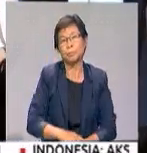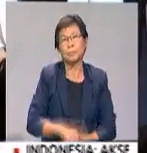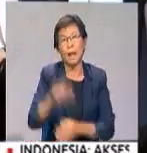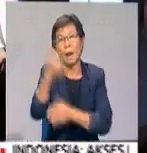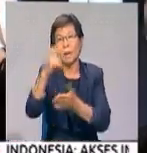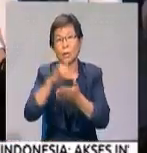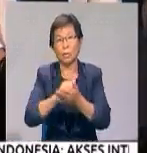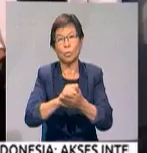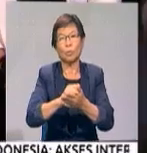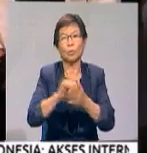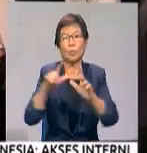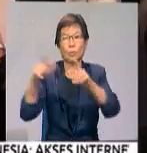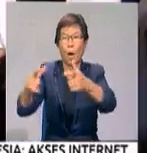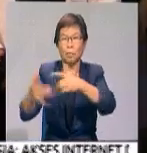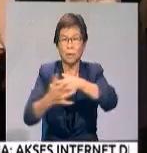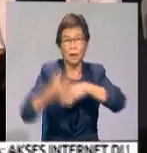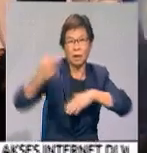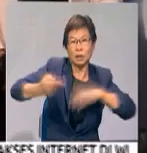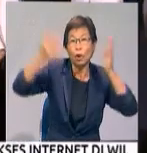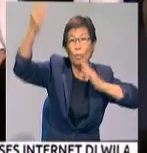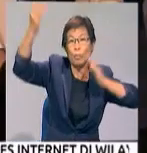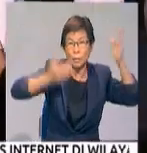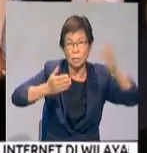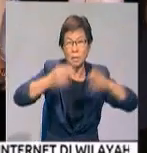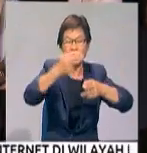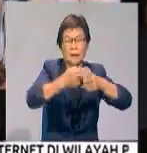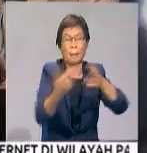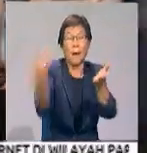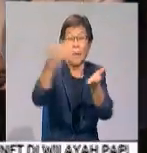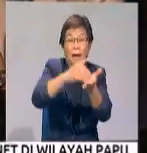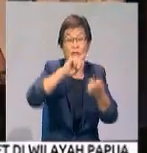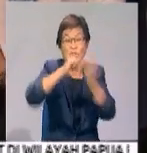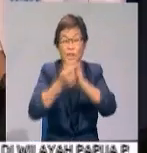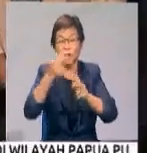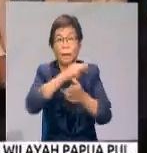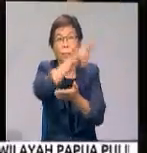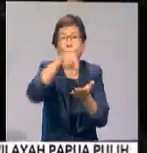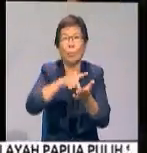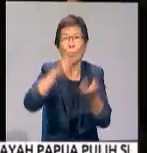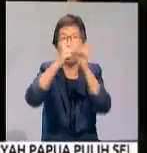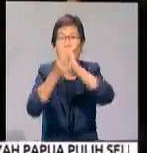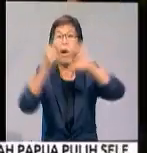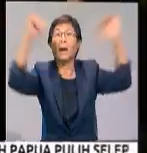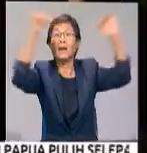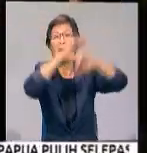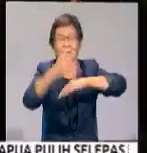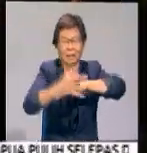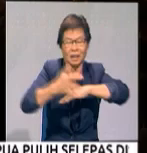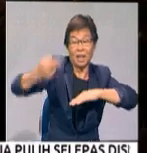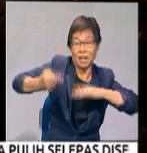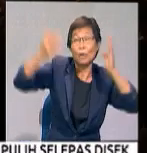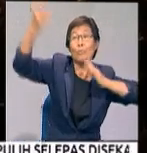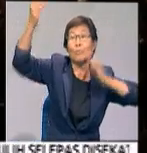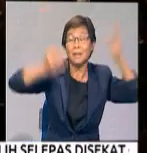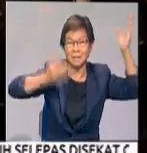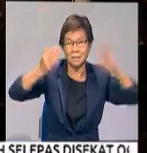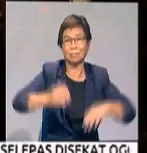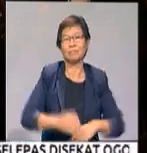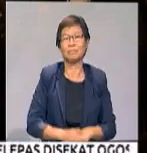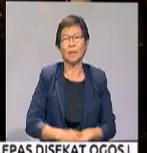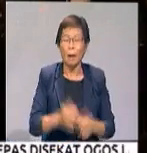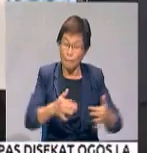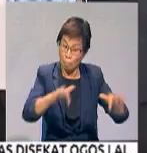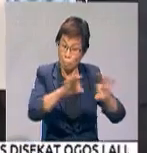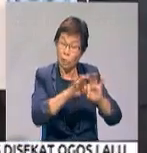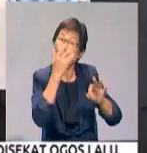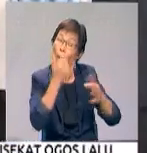Selain itu, Perbadanan Teknologi Hijau Malaysia juga dijenamakan semula sebagai Pusat Perubahan Iklim dan Teknologi Hijau Malaysia. Katanya adalah